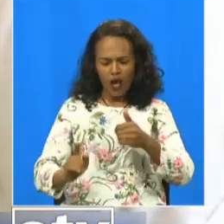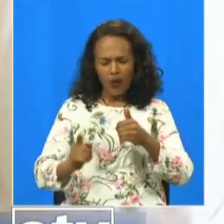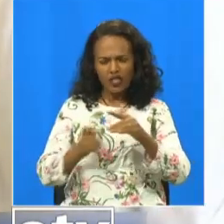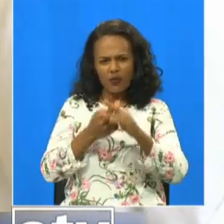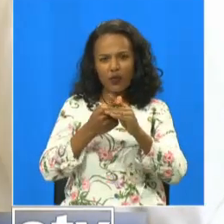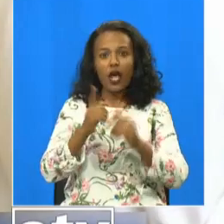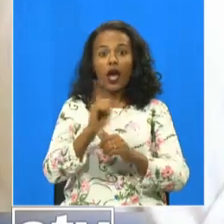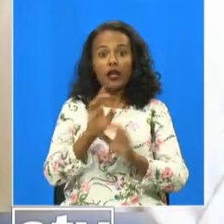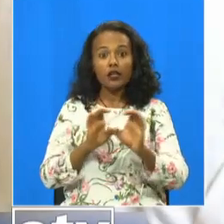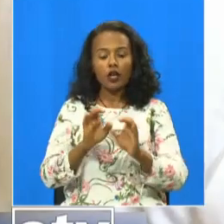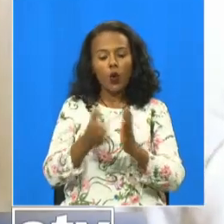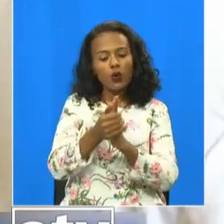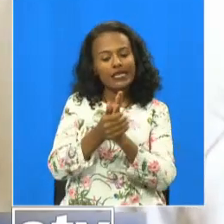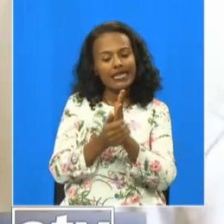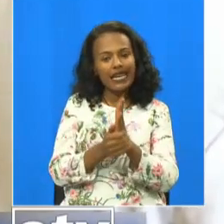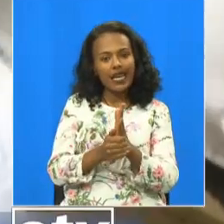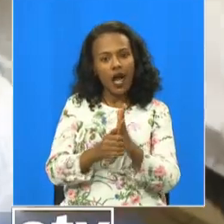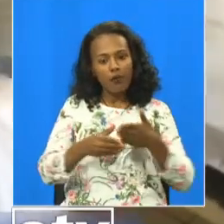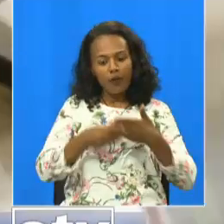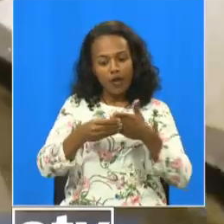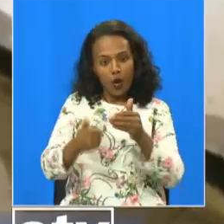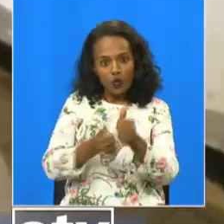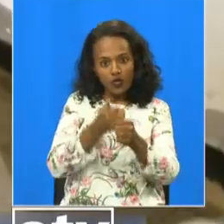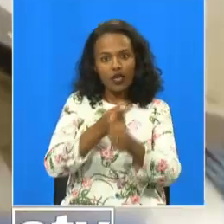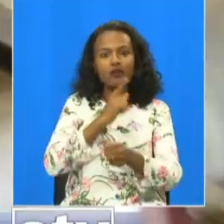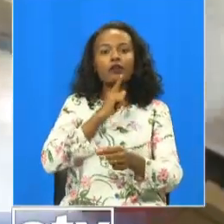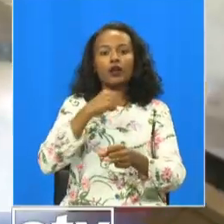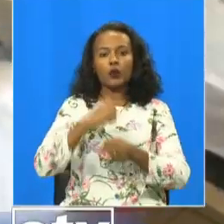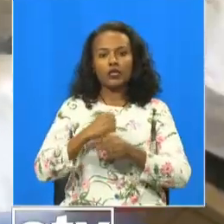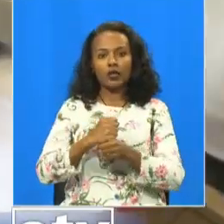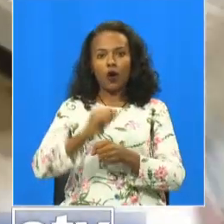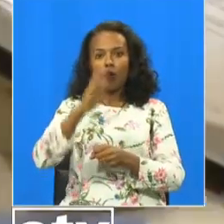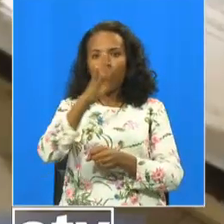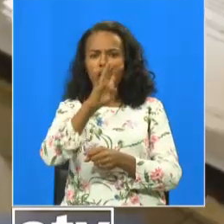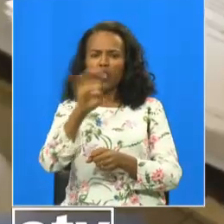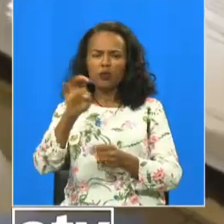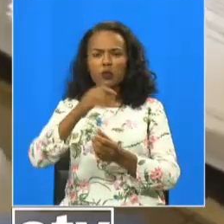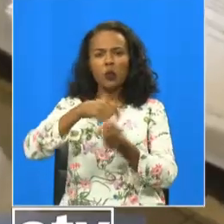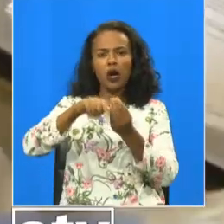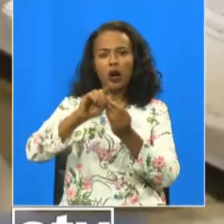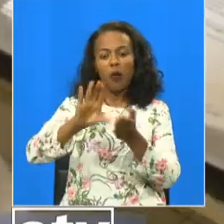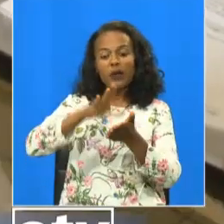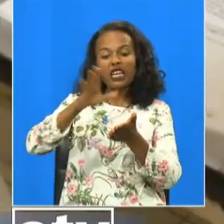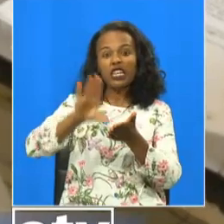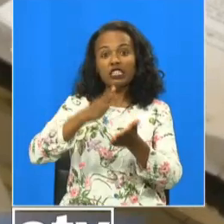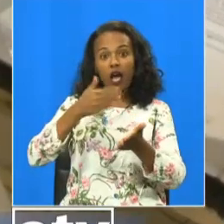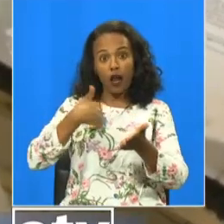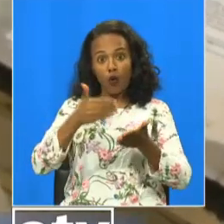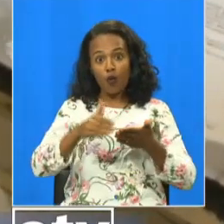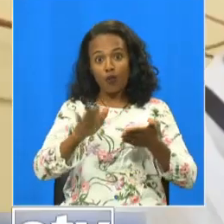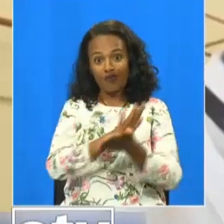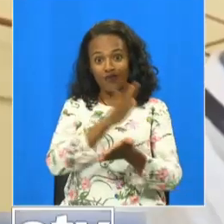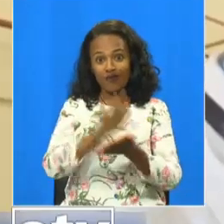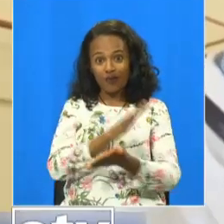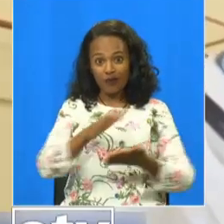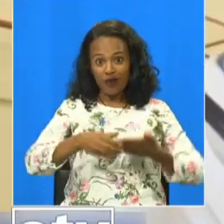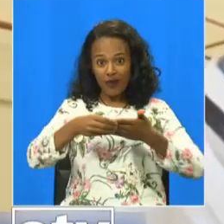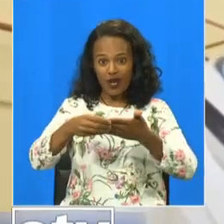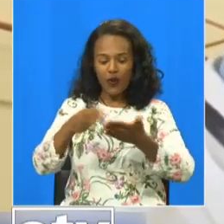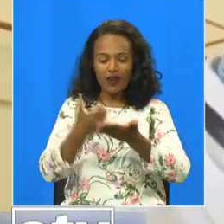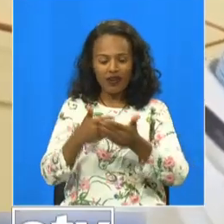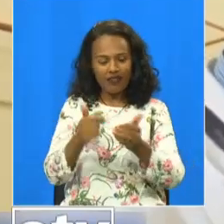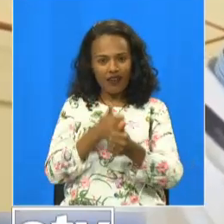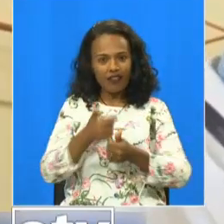ያደረግነው የጥገና መመሪያውን ተከትለን ነው የሰራነው። 400 ገደማ ገጽ ያለው ነው መመሪያው። ይሄን ተከትለን ነው